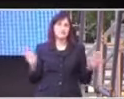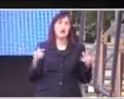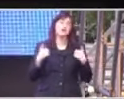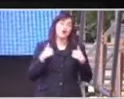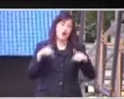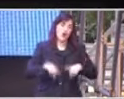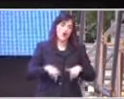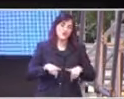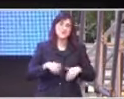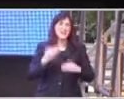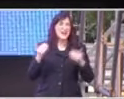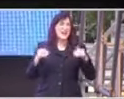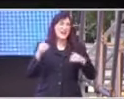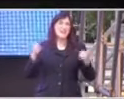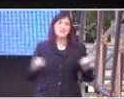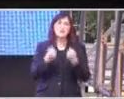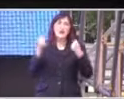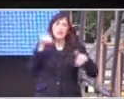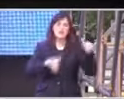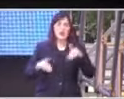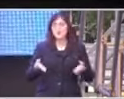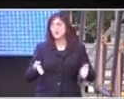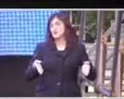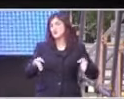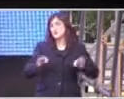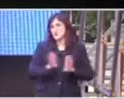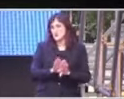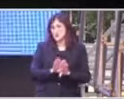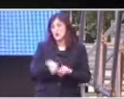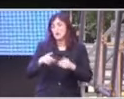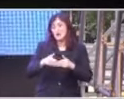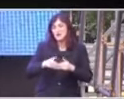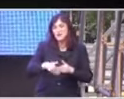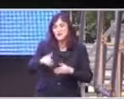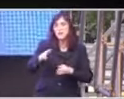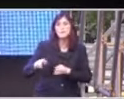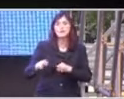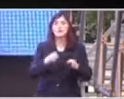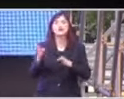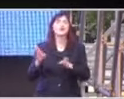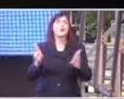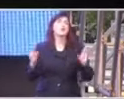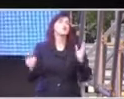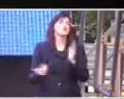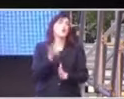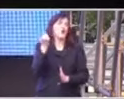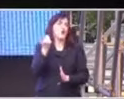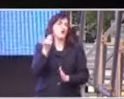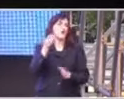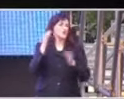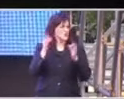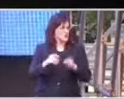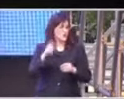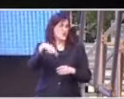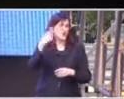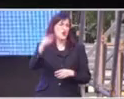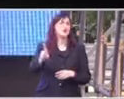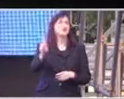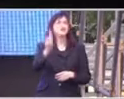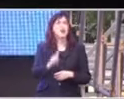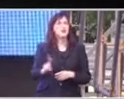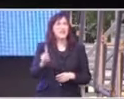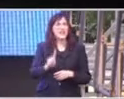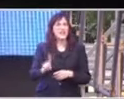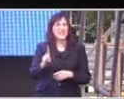un percorso nuovo questo percorso nuovo ci porterà ad avere un grande risultato domenica gesti apotropaici non